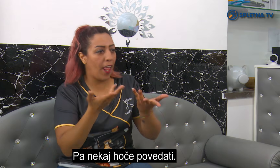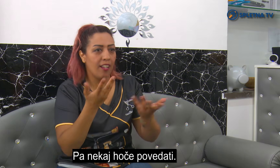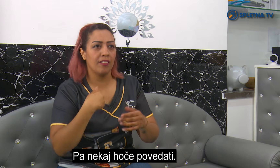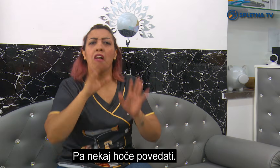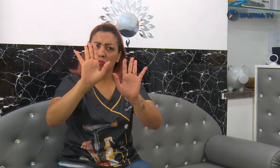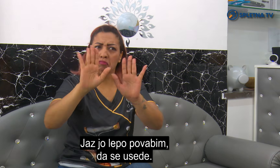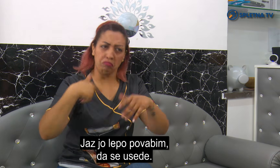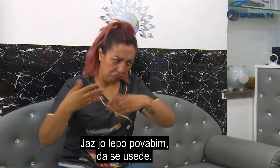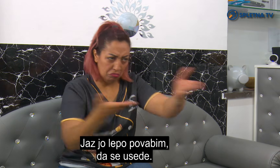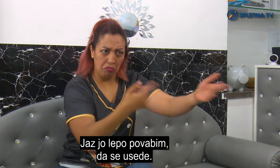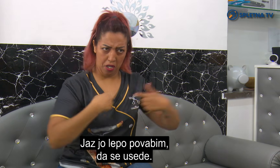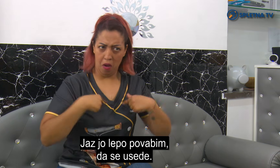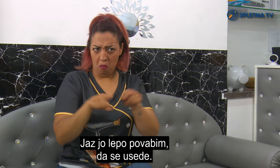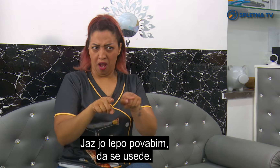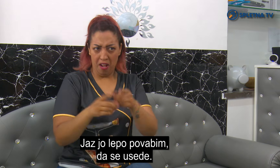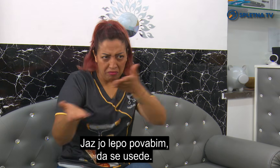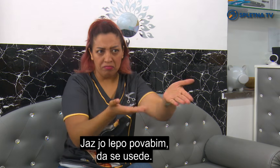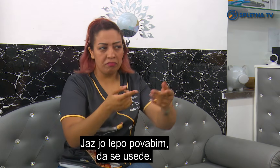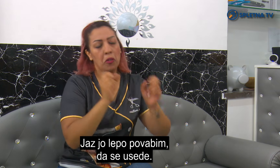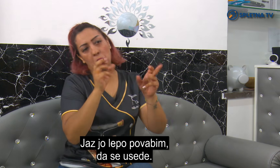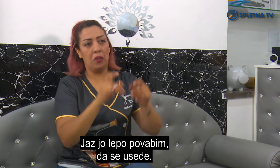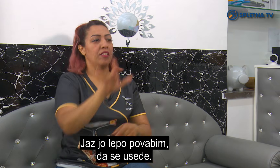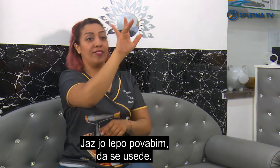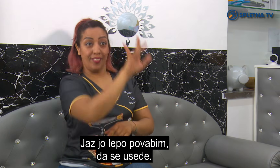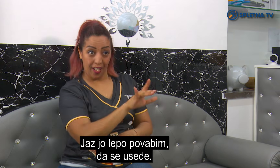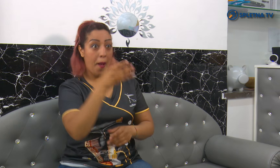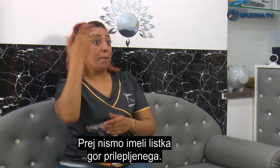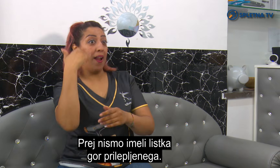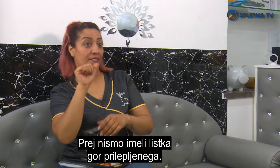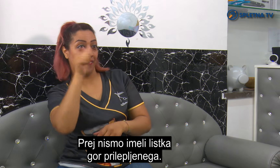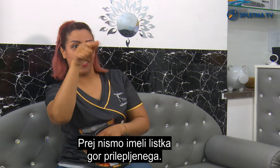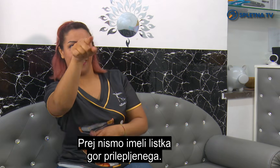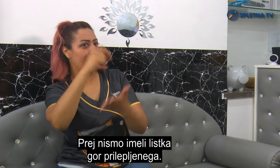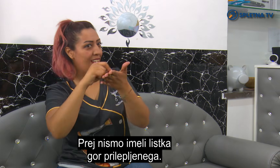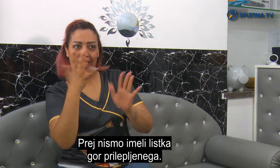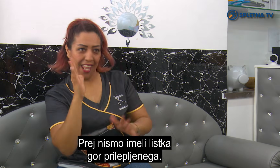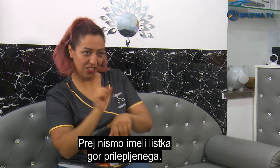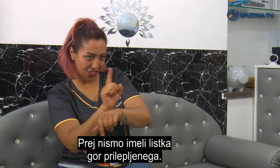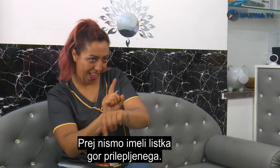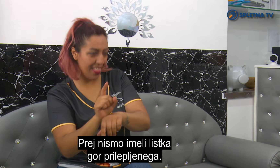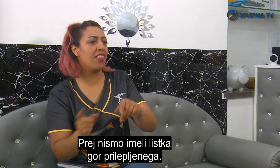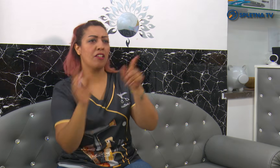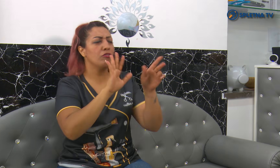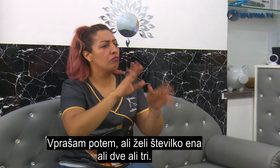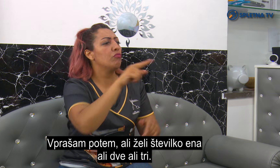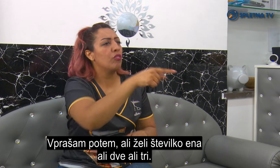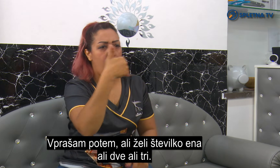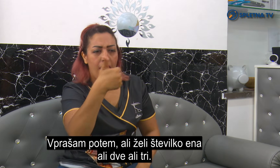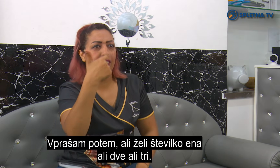hoče povedati. Jaz jo lepo povabim, da se usede. Prej nismo imeli listka gor